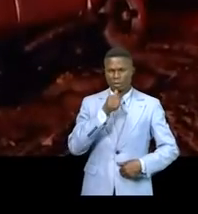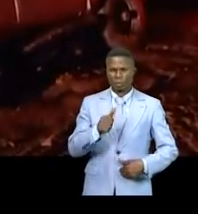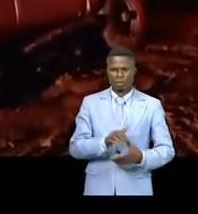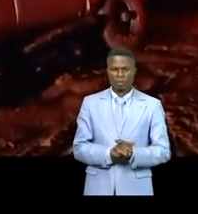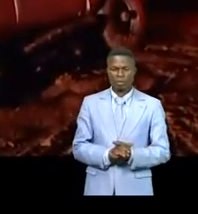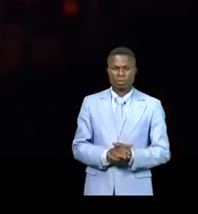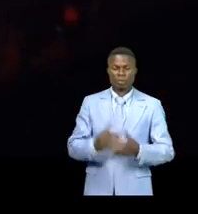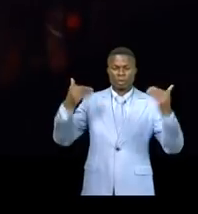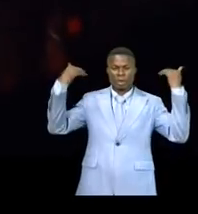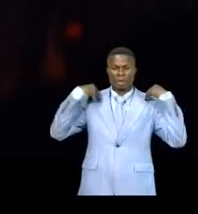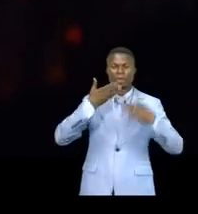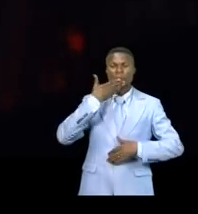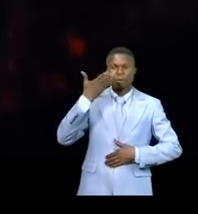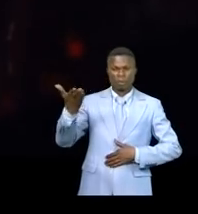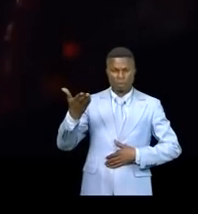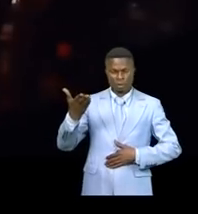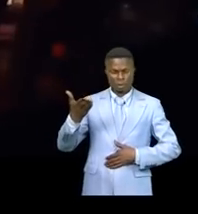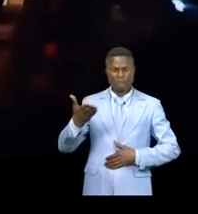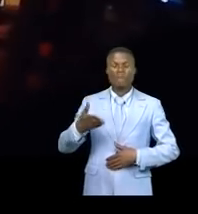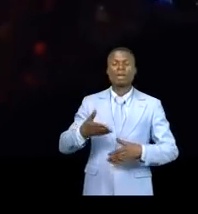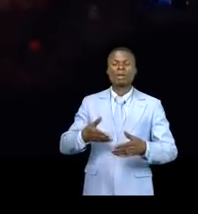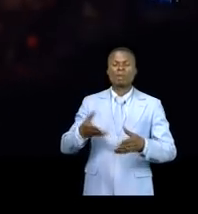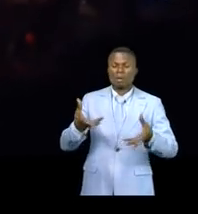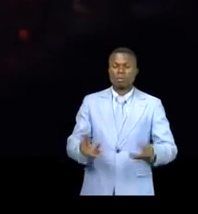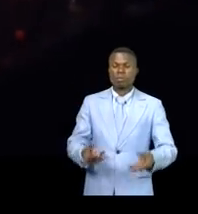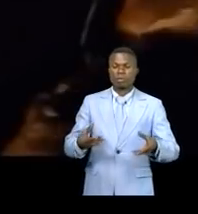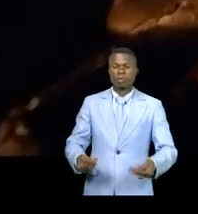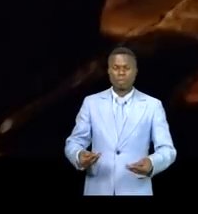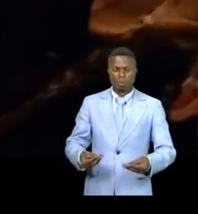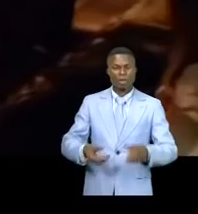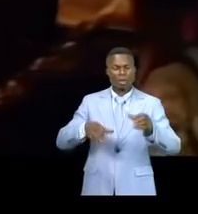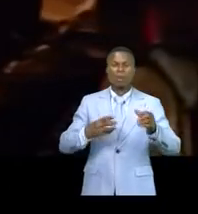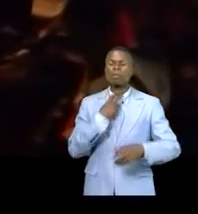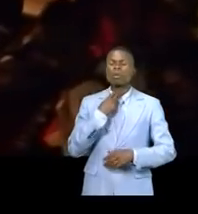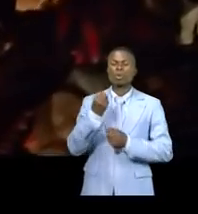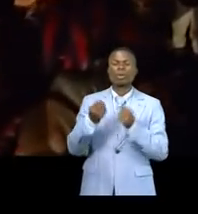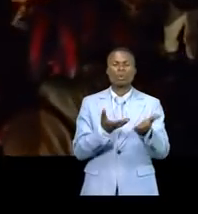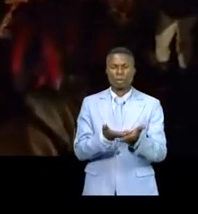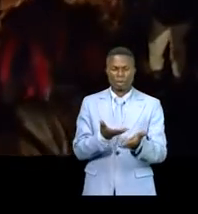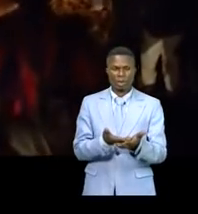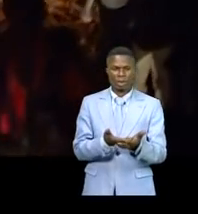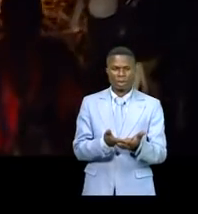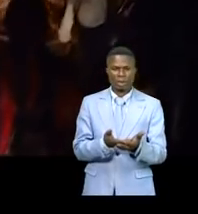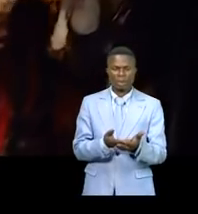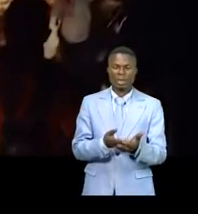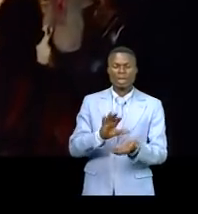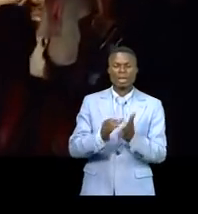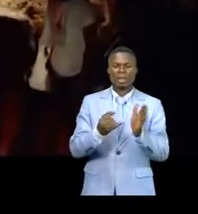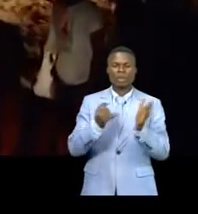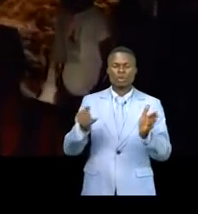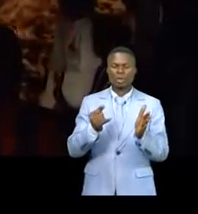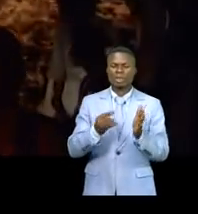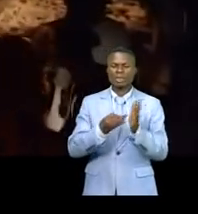Même le chef spirituel n'a pas été épargné par les mauvaises conditions du tronçon Mbazangongo-Kamba, long de près de